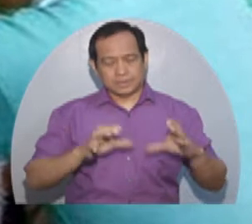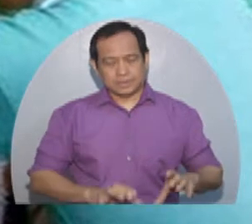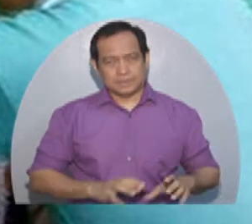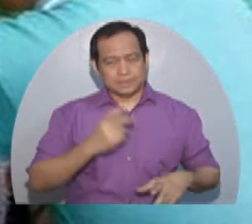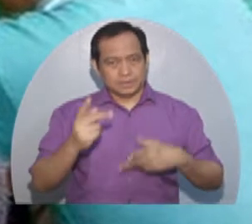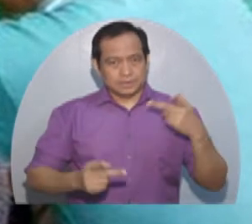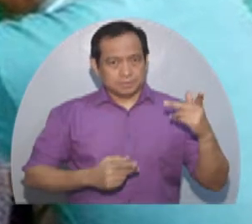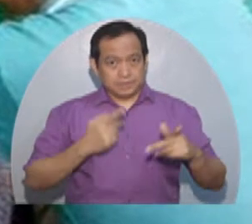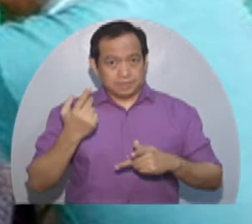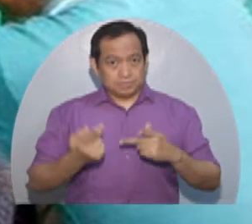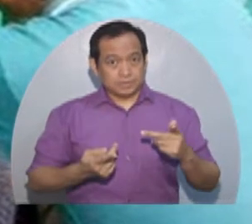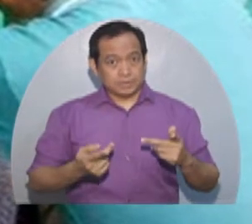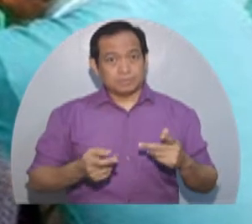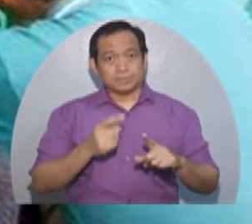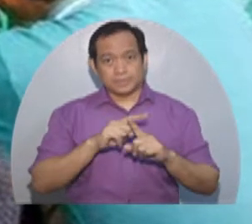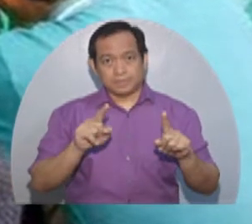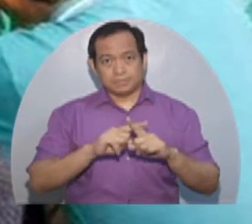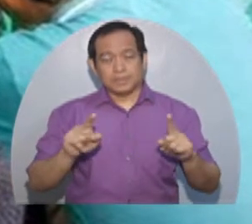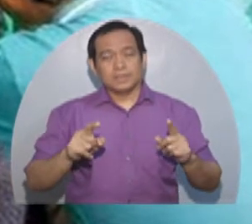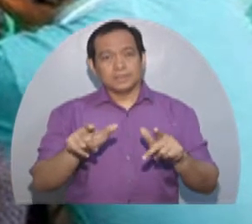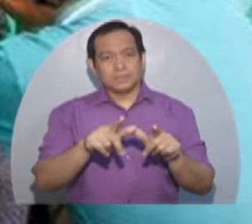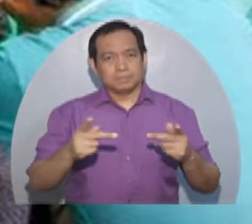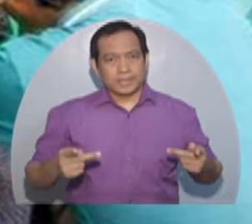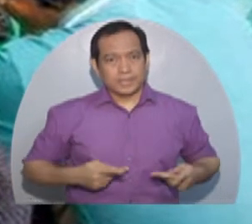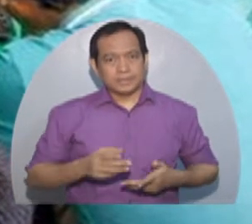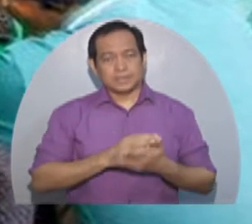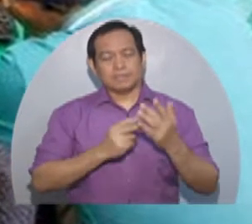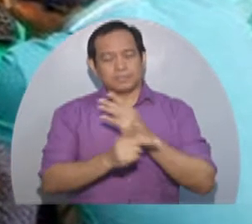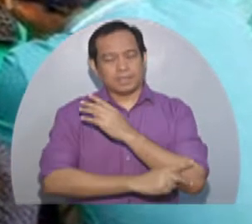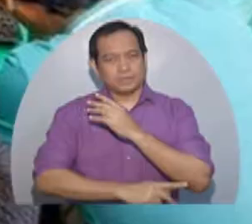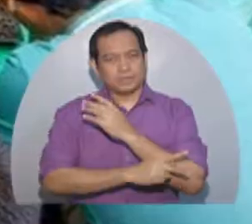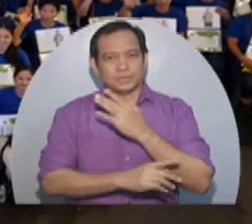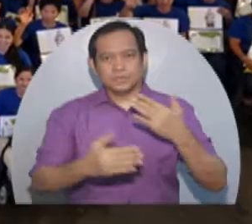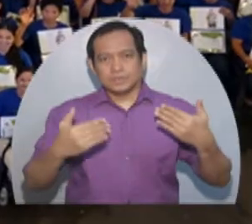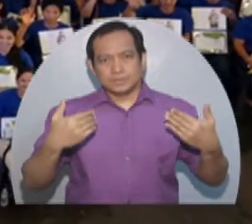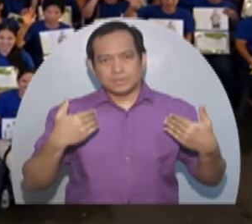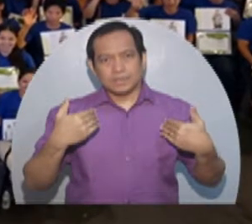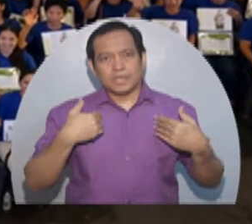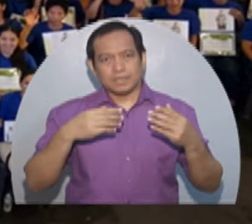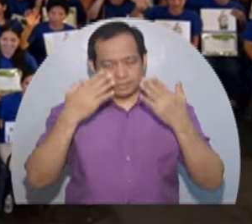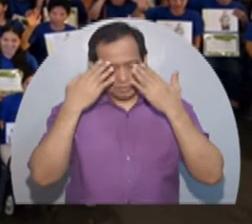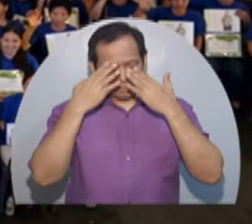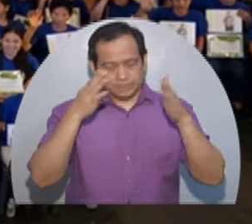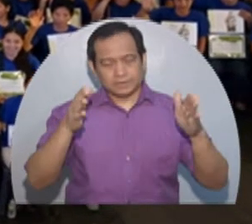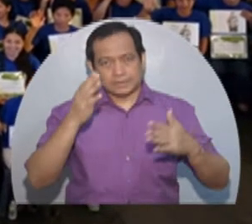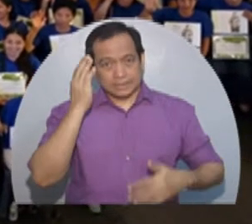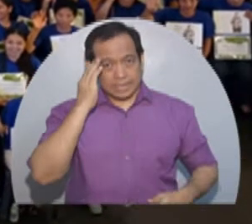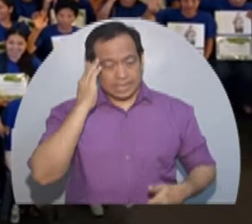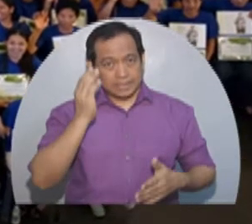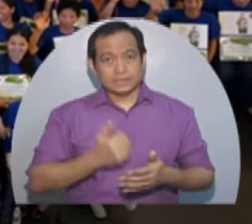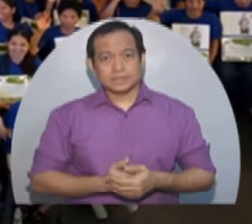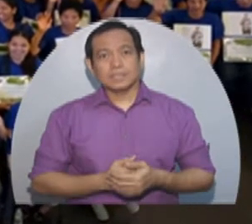ang pagkakataon ng mga kababayan natin mula sa iba't ibang lugar at probinsya na magkaroon na mas malawak